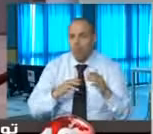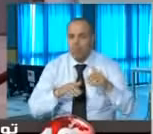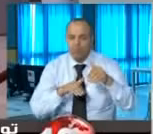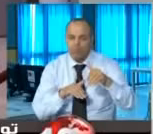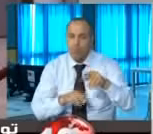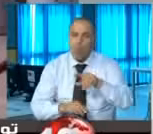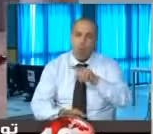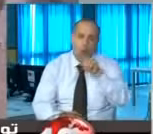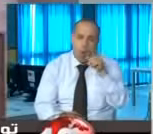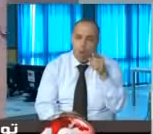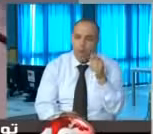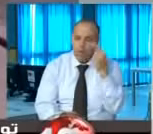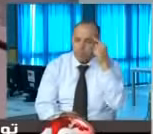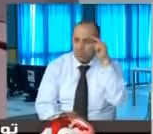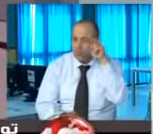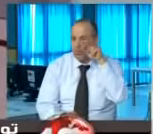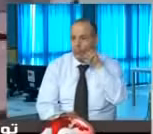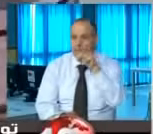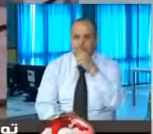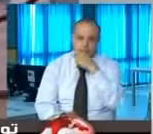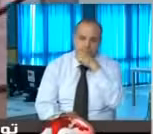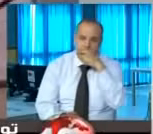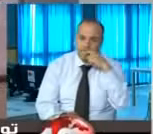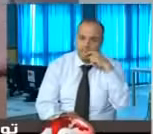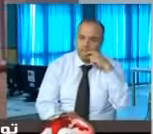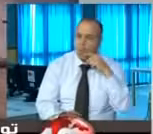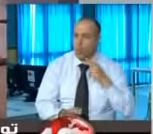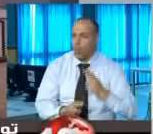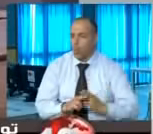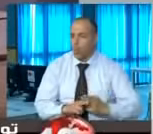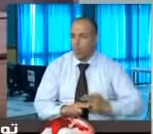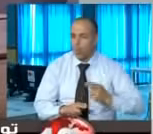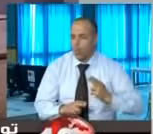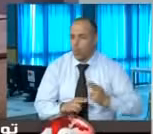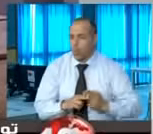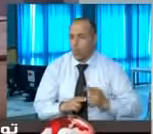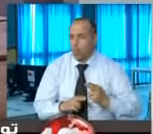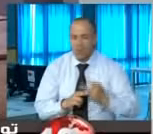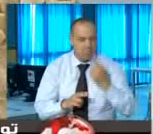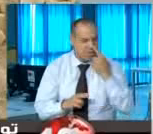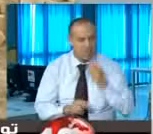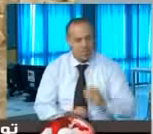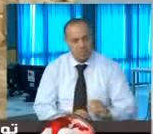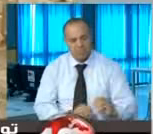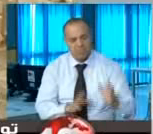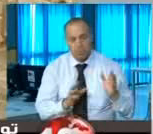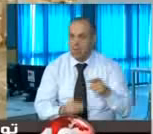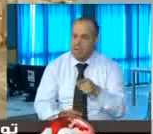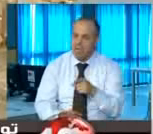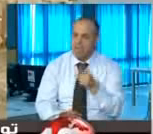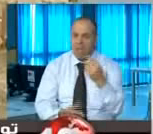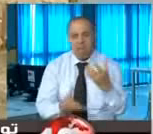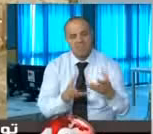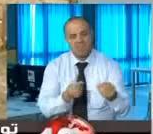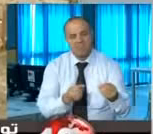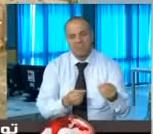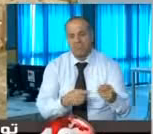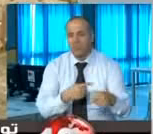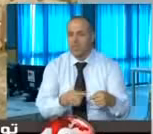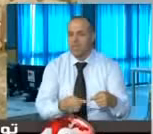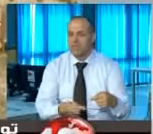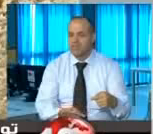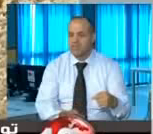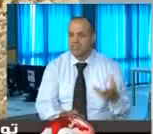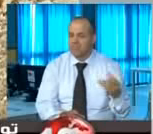حجرية يقف بعضها صامدا رغم مرور العقود وربما الأهمال، فيما يندثر غيرها شيئا